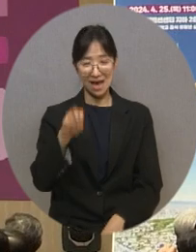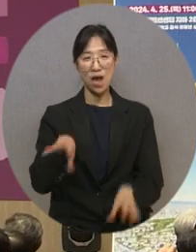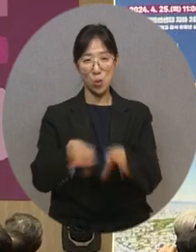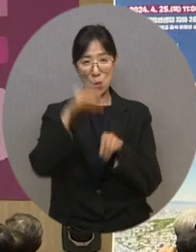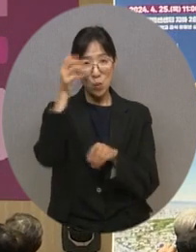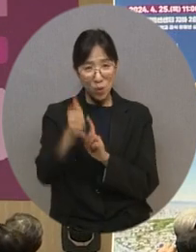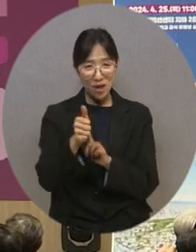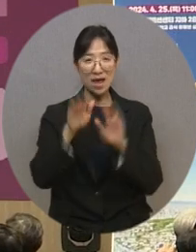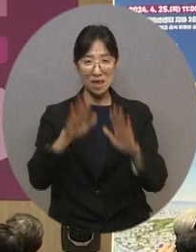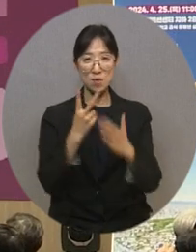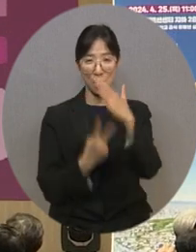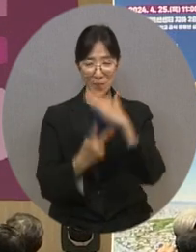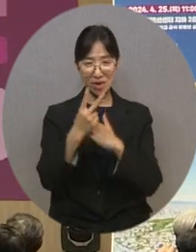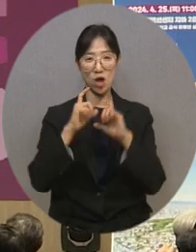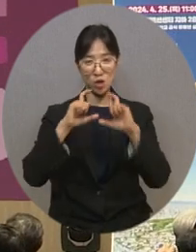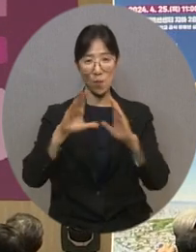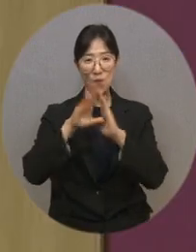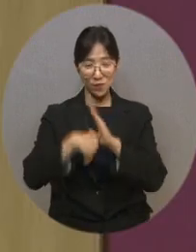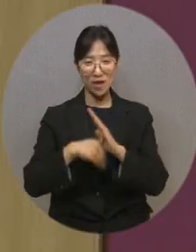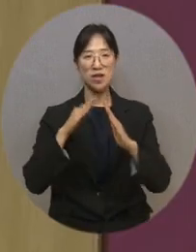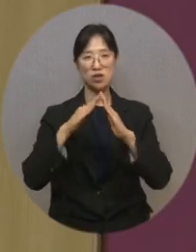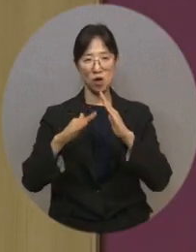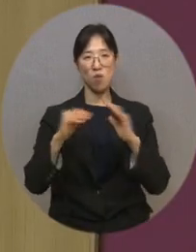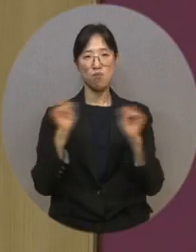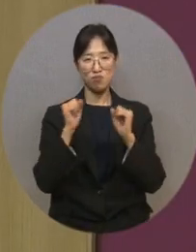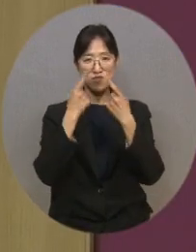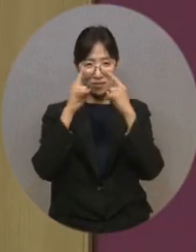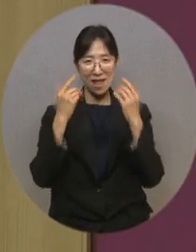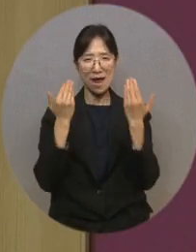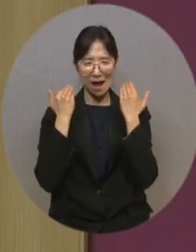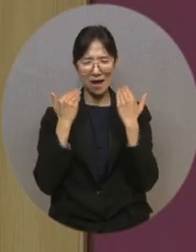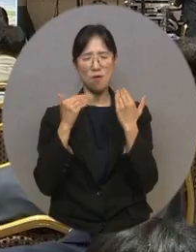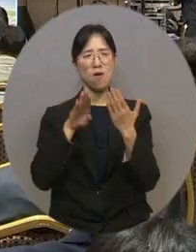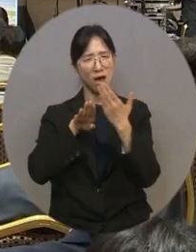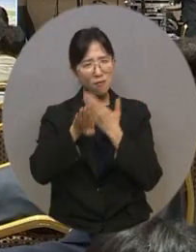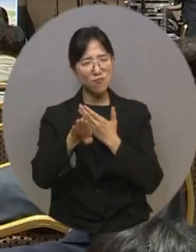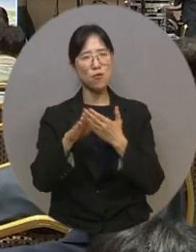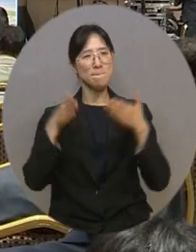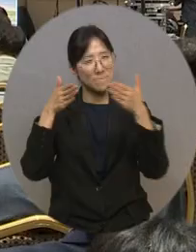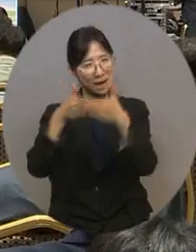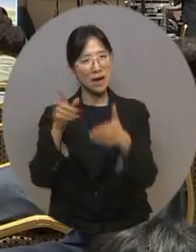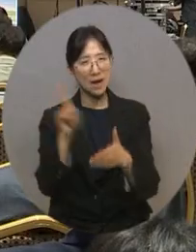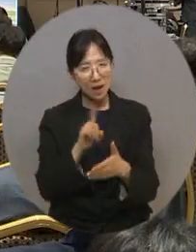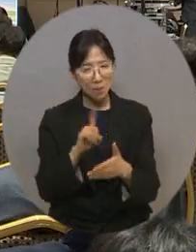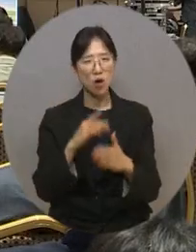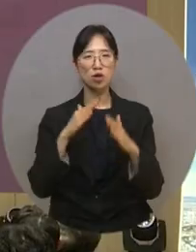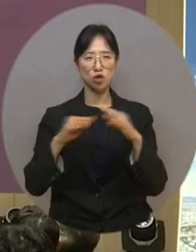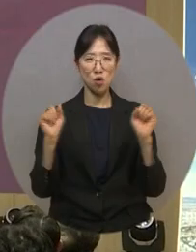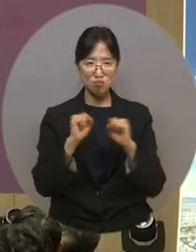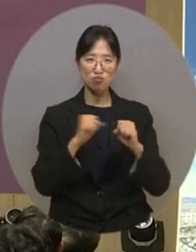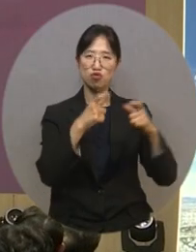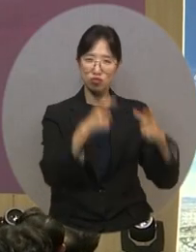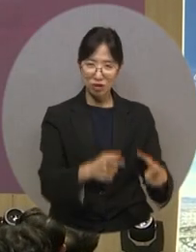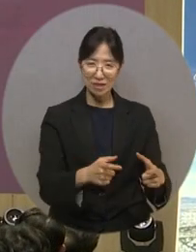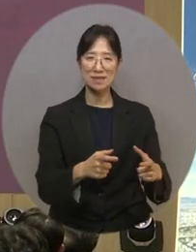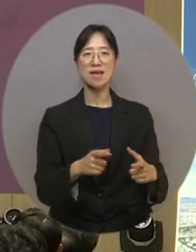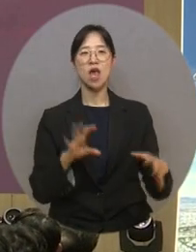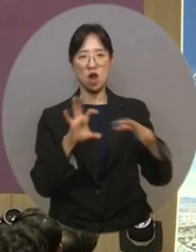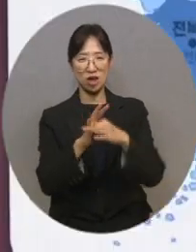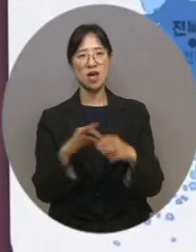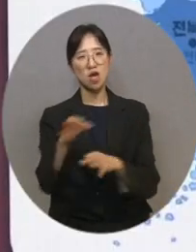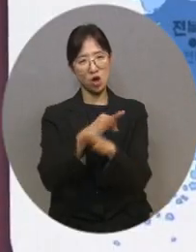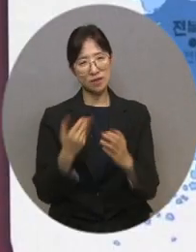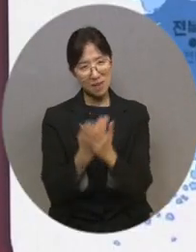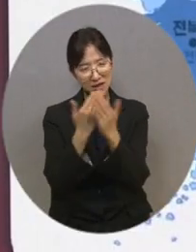이번 비전 선포식에서 앞으로 전북대학교가 글로컬 대학으로서 나아갈 방향과 더불어 전북특별자치도와 연계해